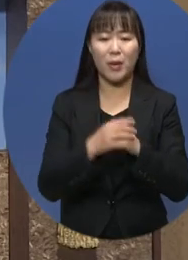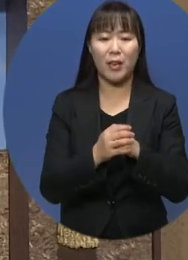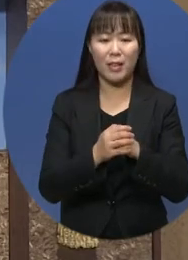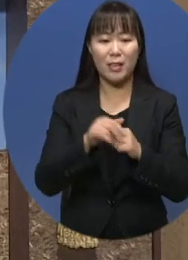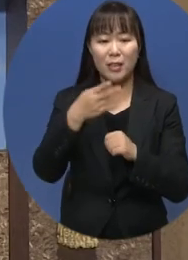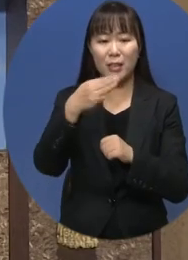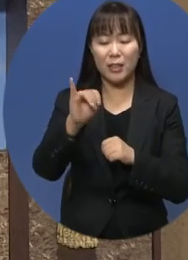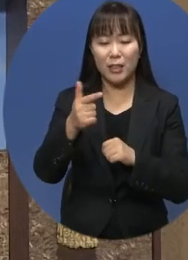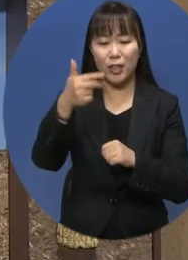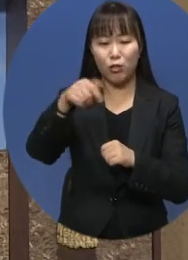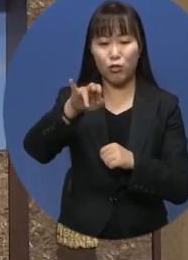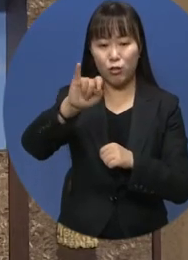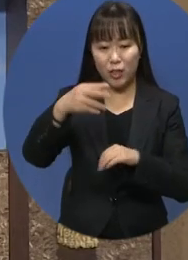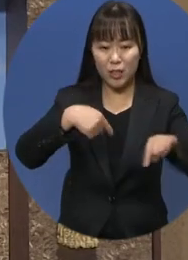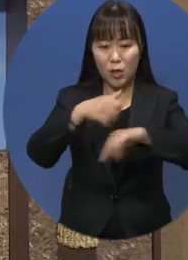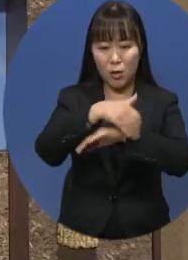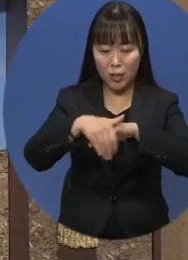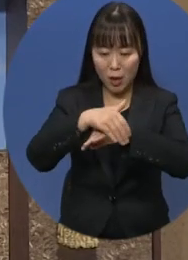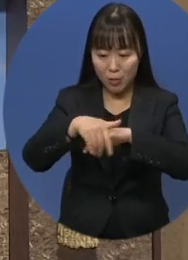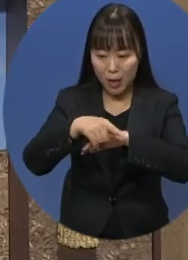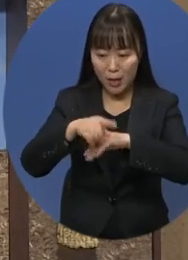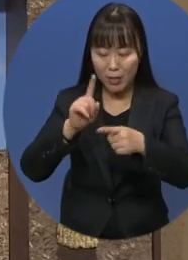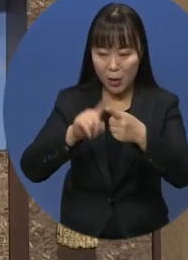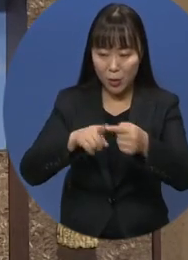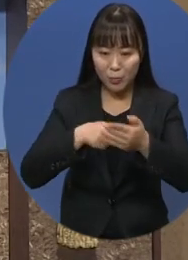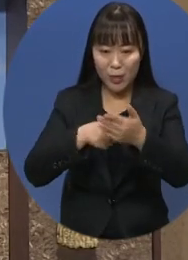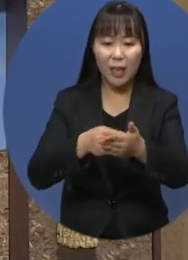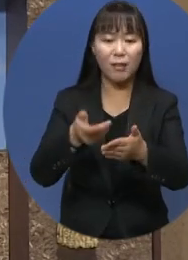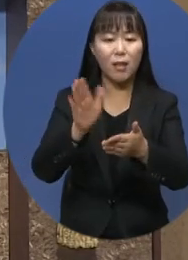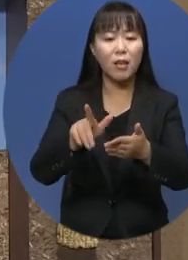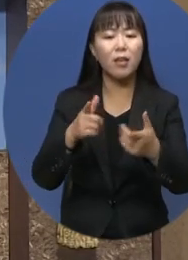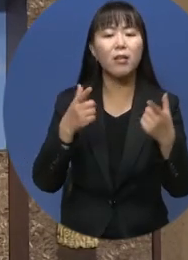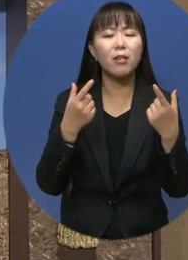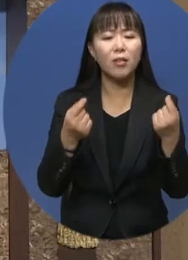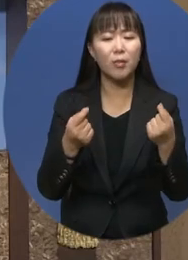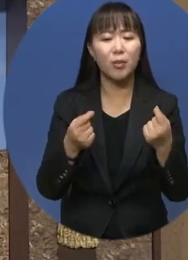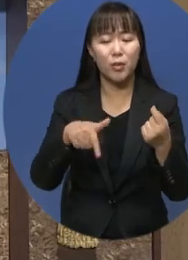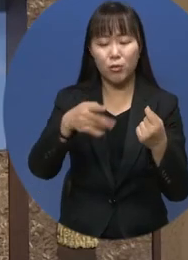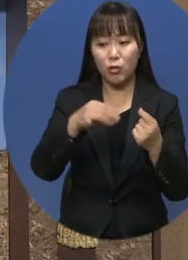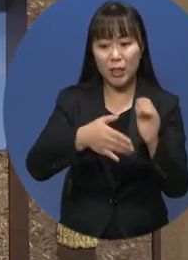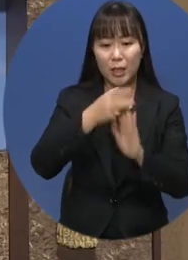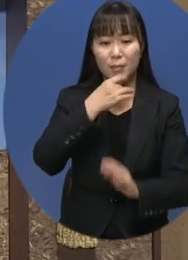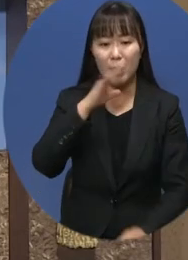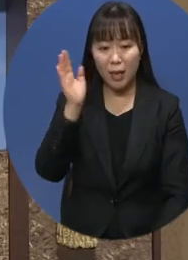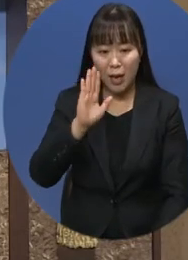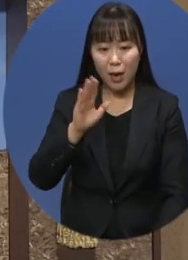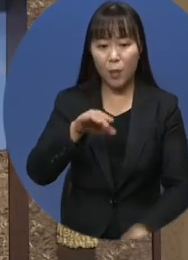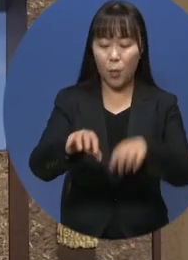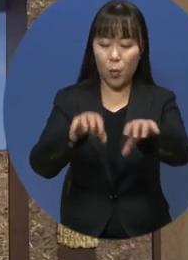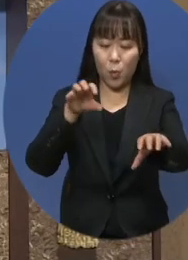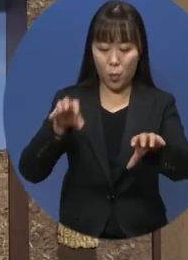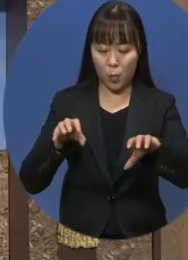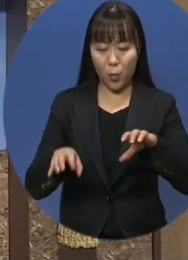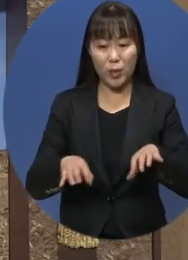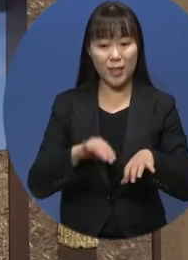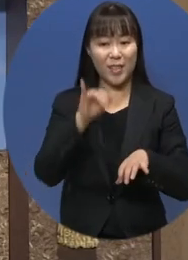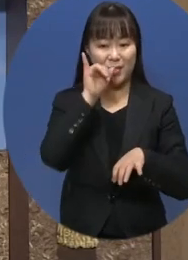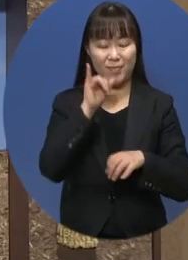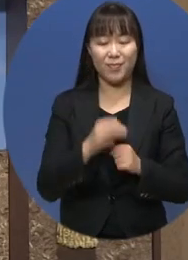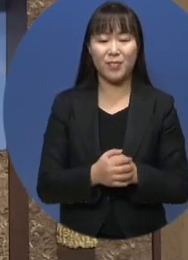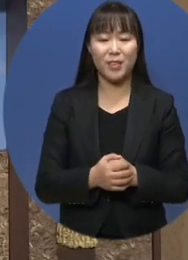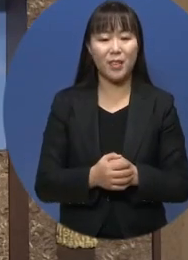정책에 맞는 곳으로 가야 되는데 이런 부분들이 지금 구리 지 뿐만 아니라 곳곳에서 전개되고